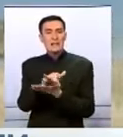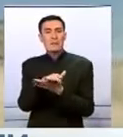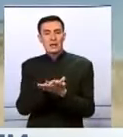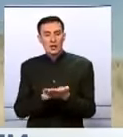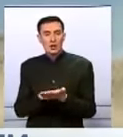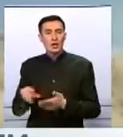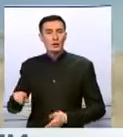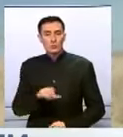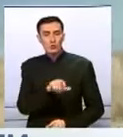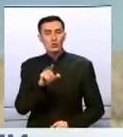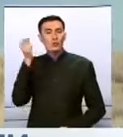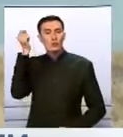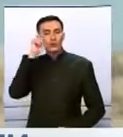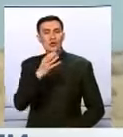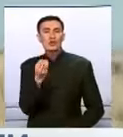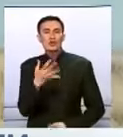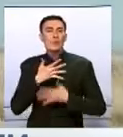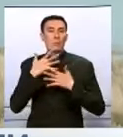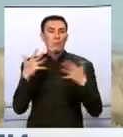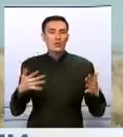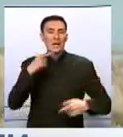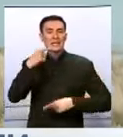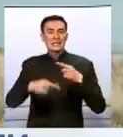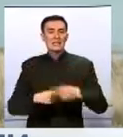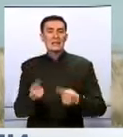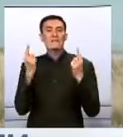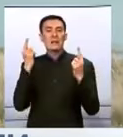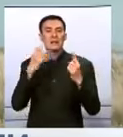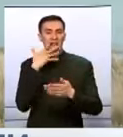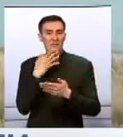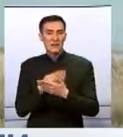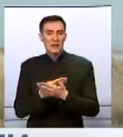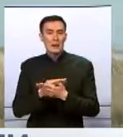свой путь, чтобы узнать еще больше о наследии великих